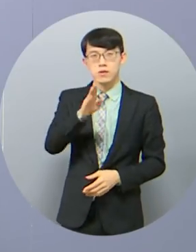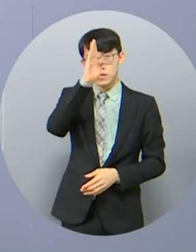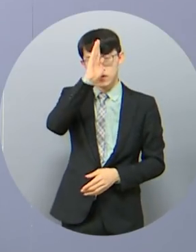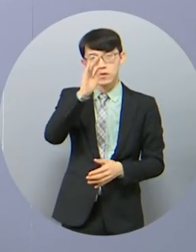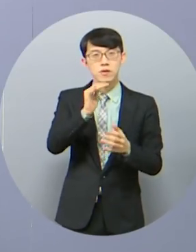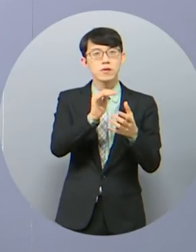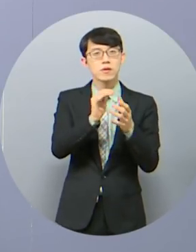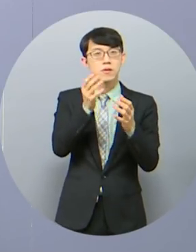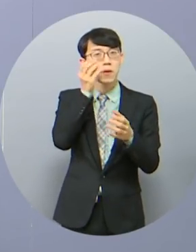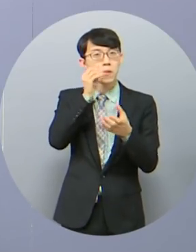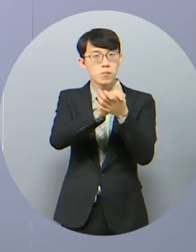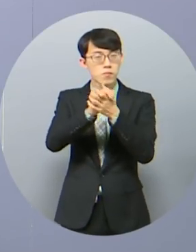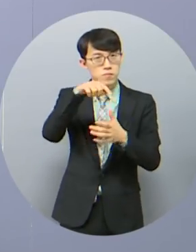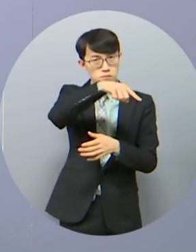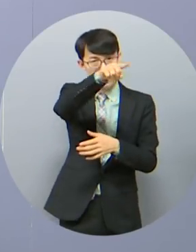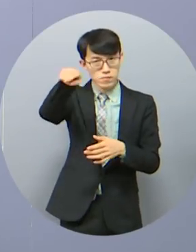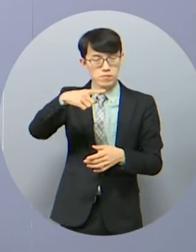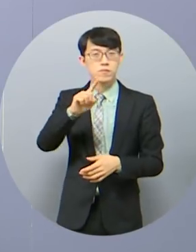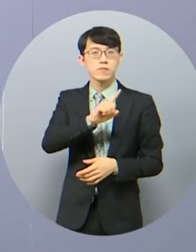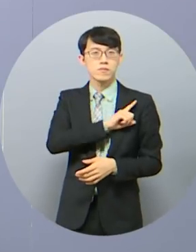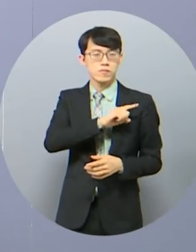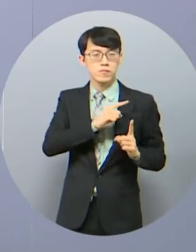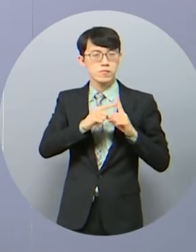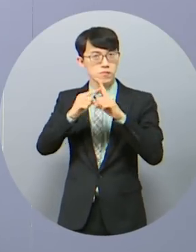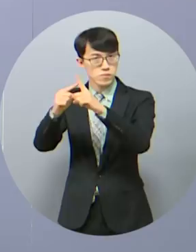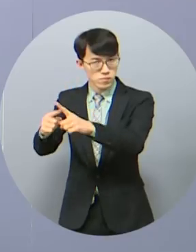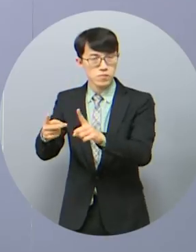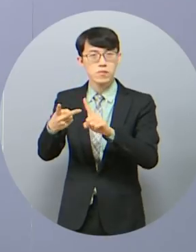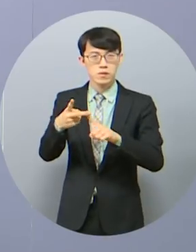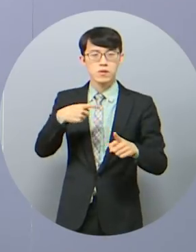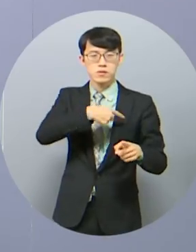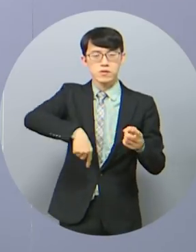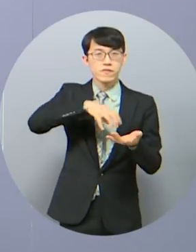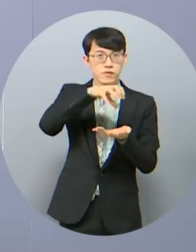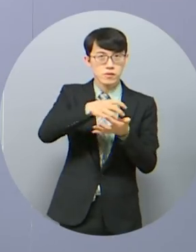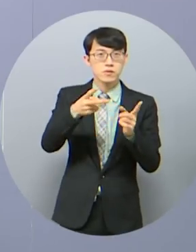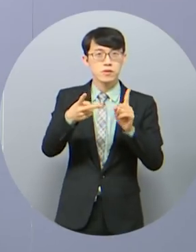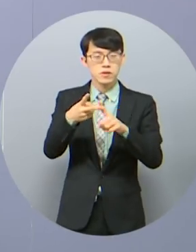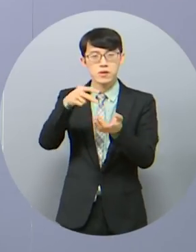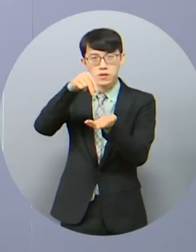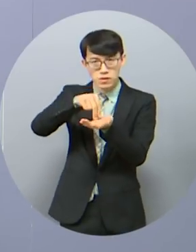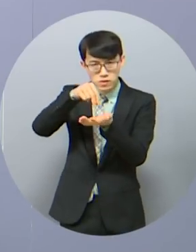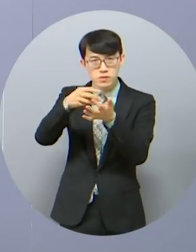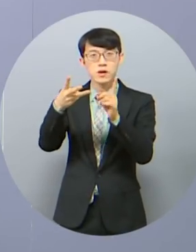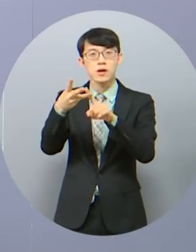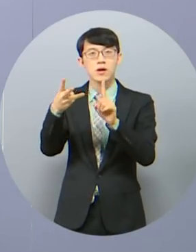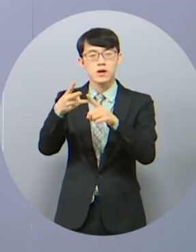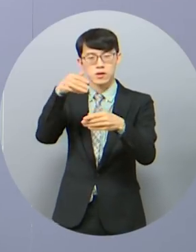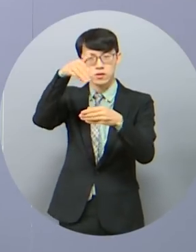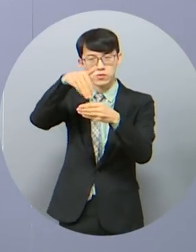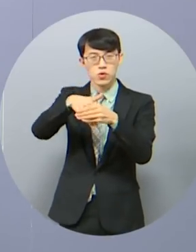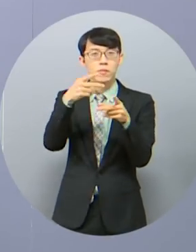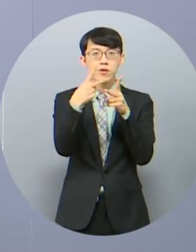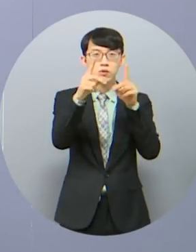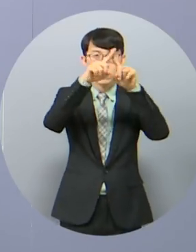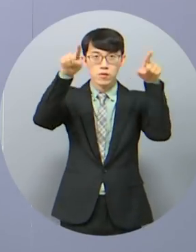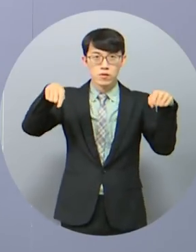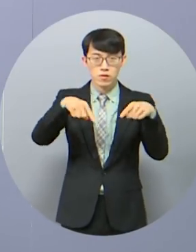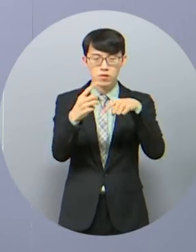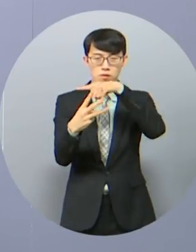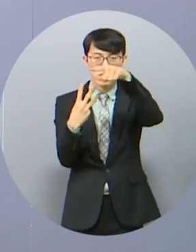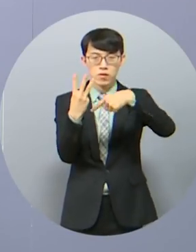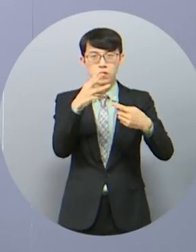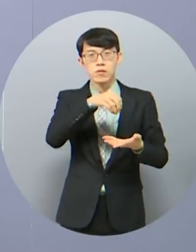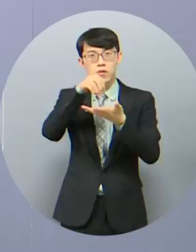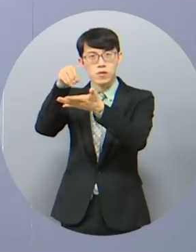抽空并携带本人国民身份证印章和投票通知单，到指定的投票所投下自己